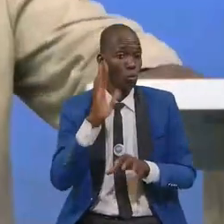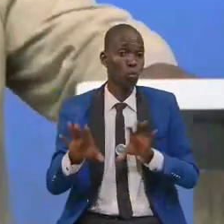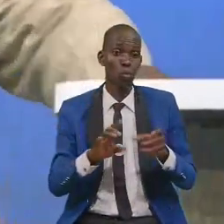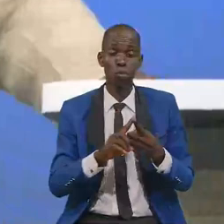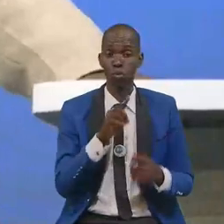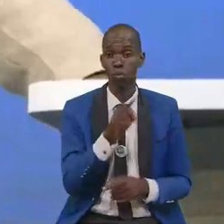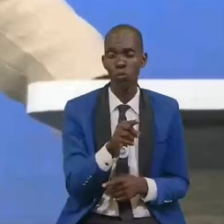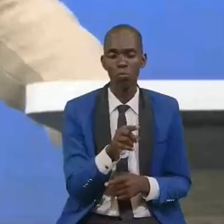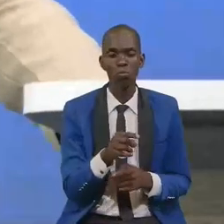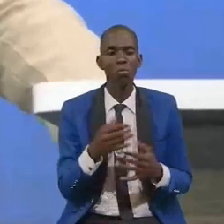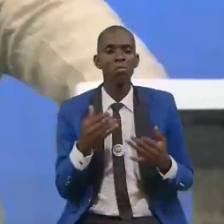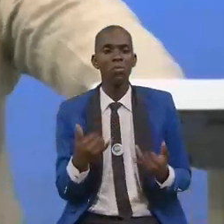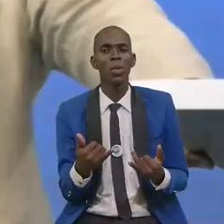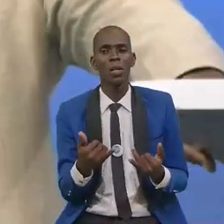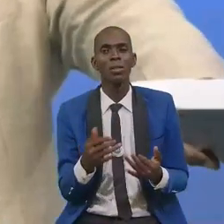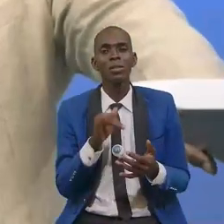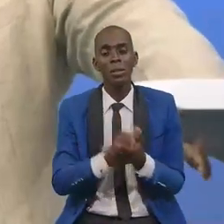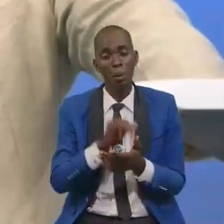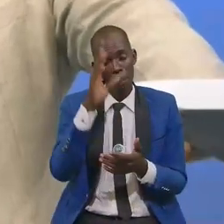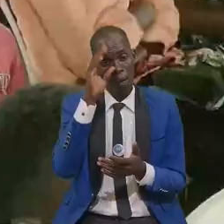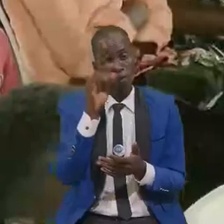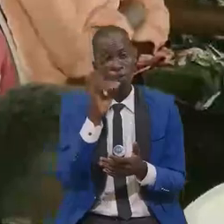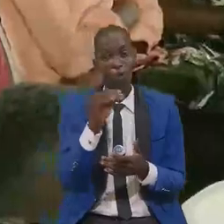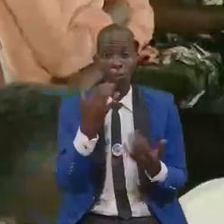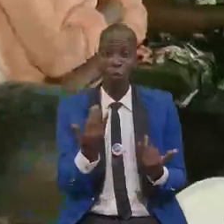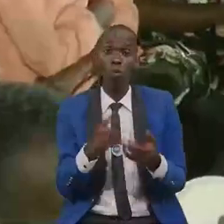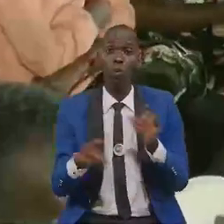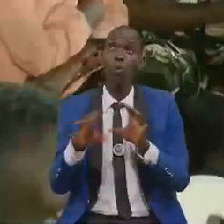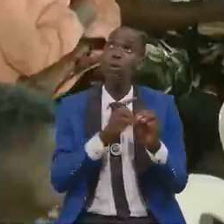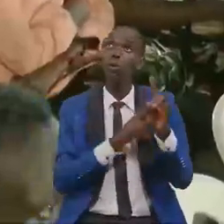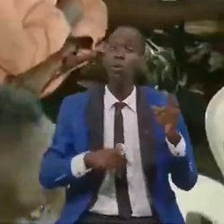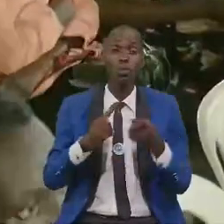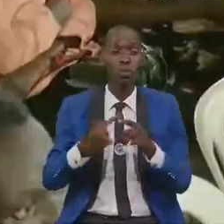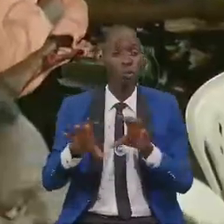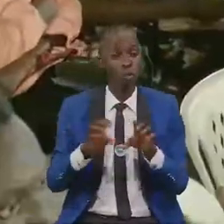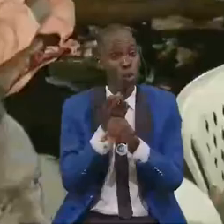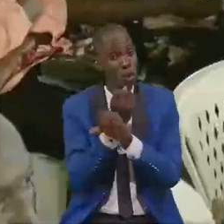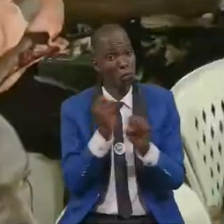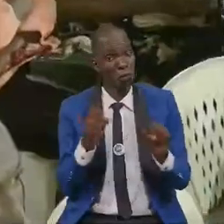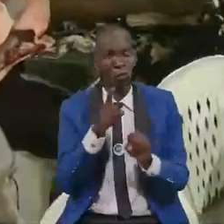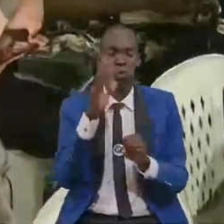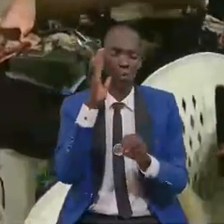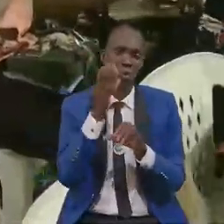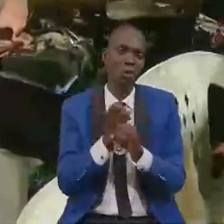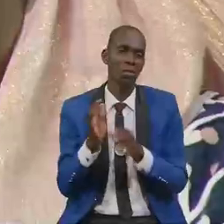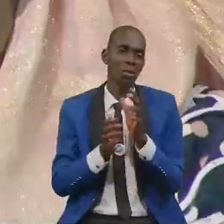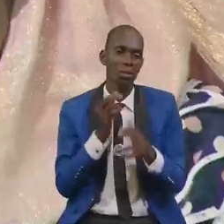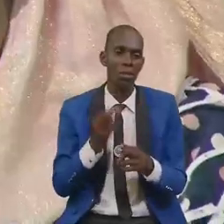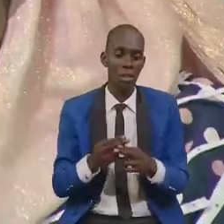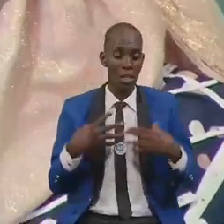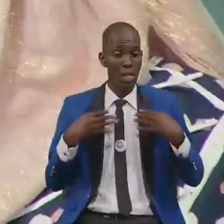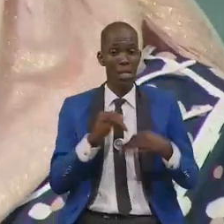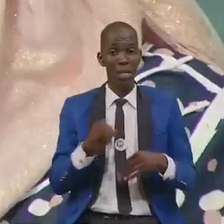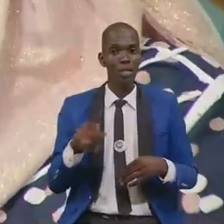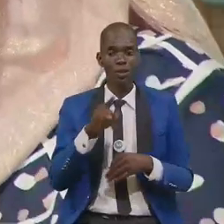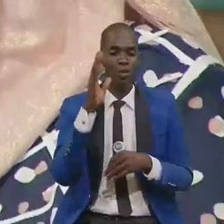ce que tu veux qu'il fasse le salut ce soir tu vas le recevoir la guérison ce soir tu vas recevoir